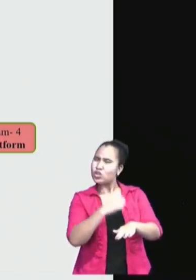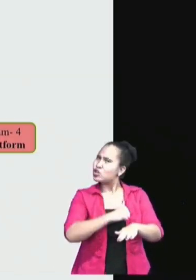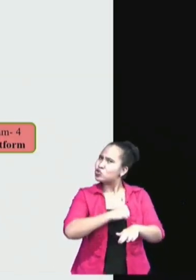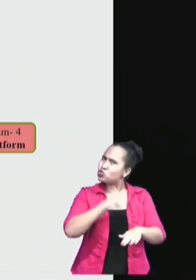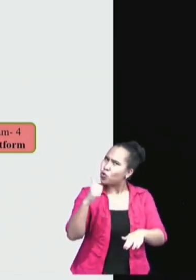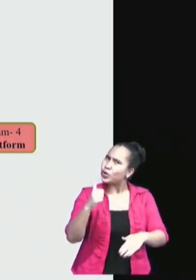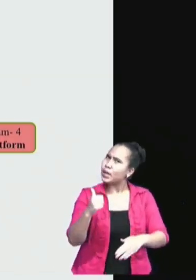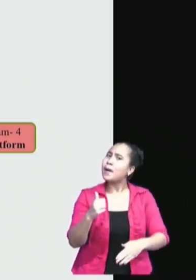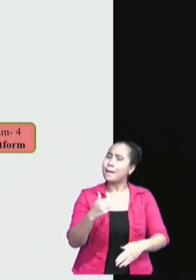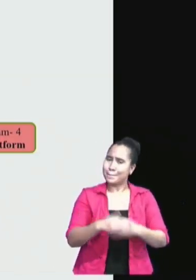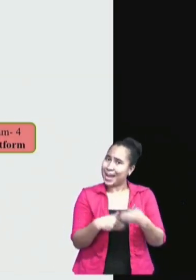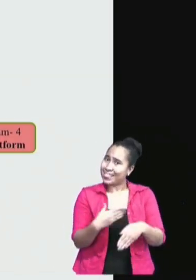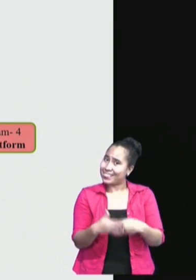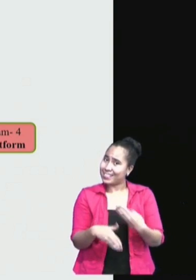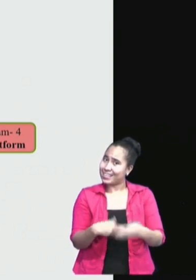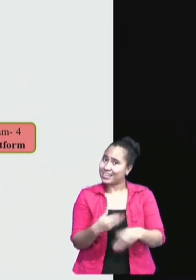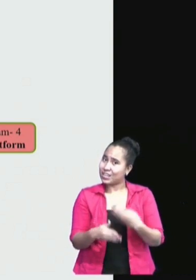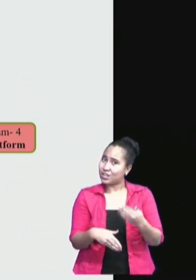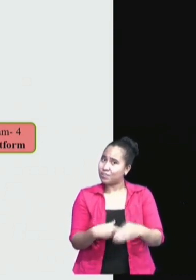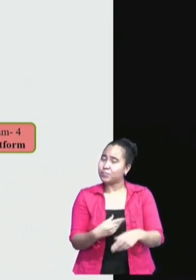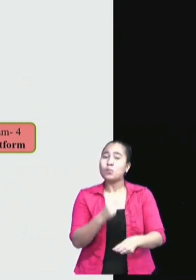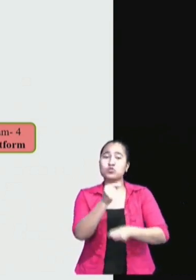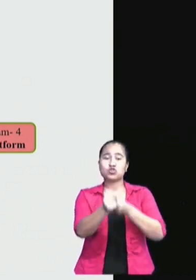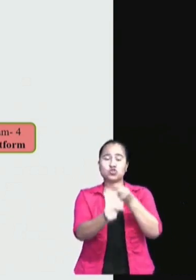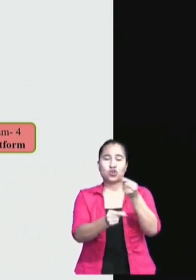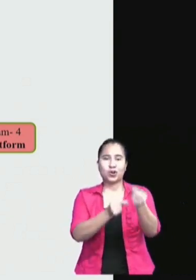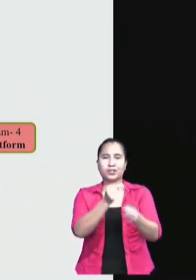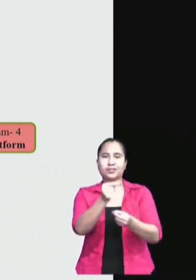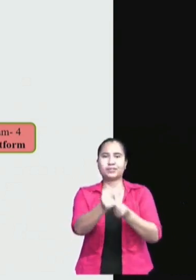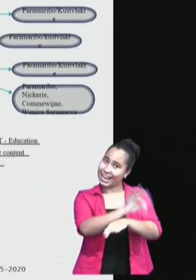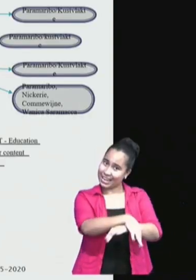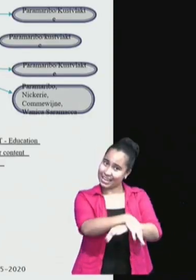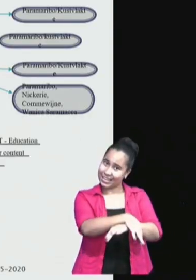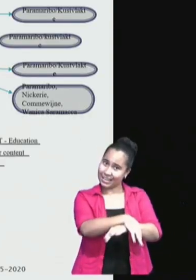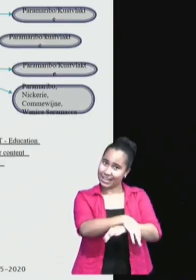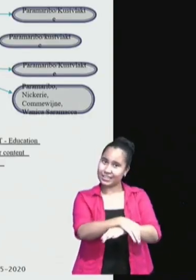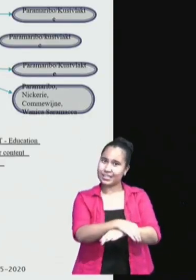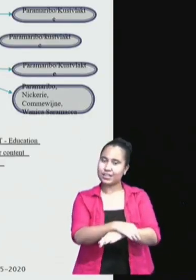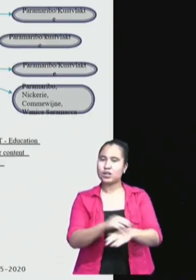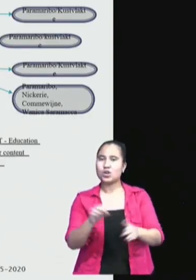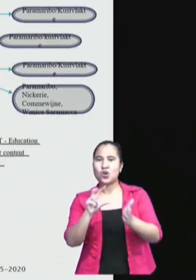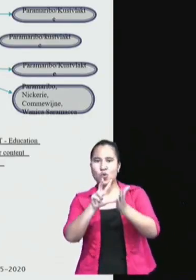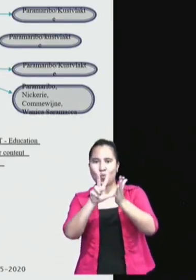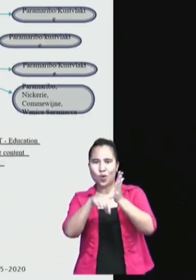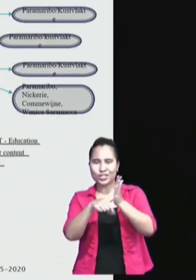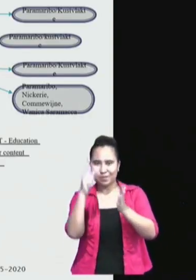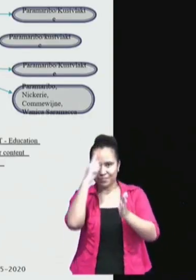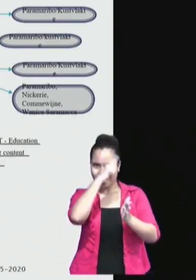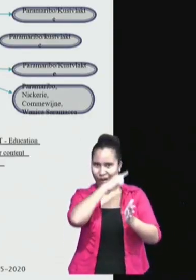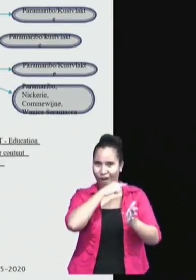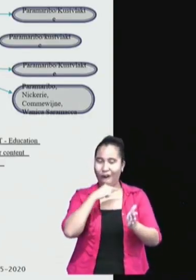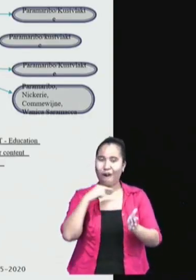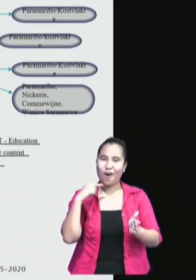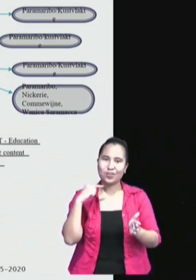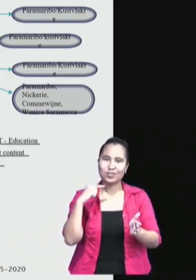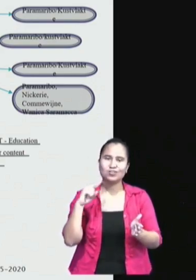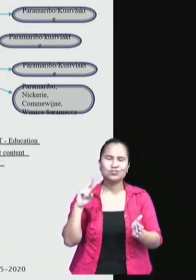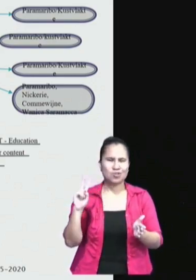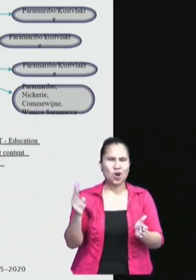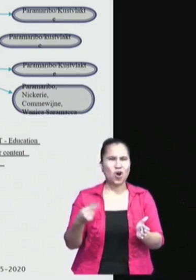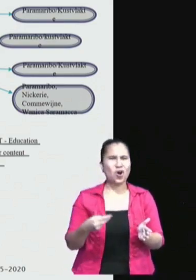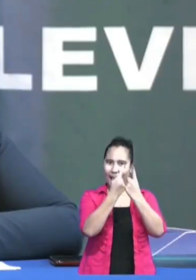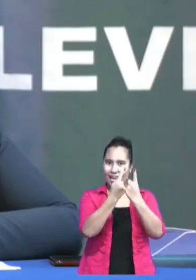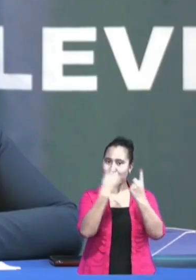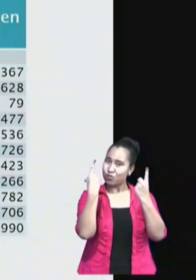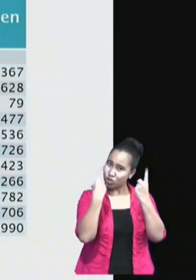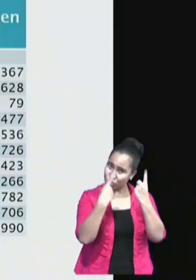Volgens het normale schoolschema zouden leerlingen en studenten nu leerstof over het derde kwartaal moeten krijgen. Deze stof zal